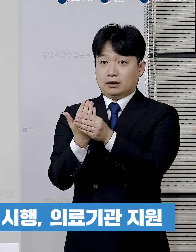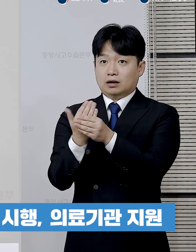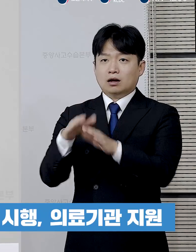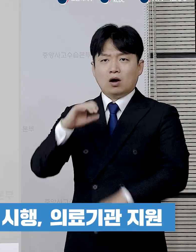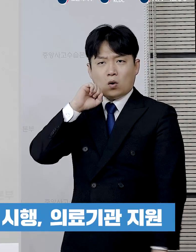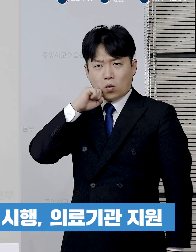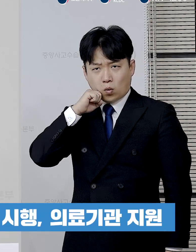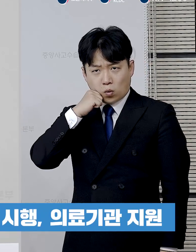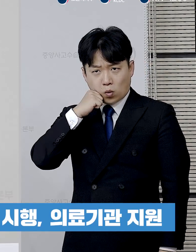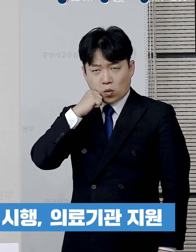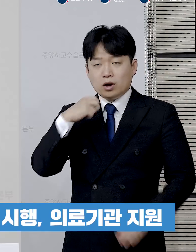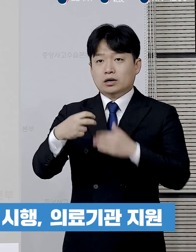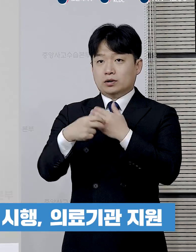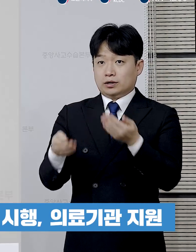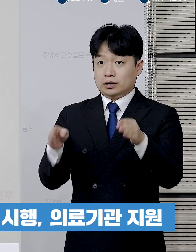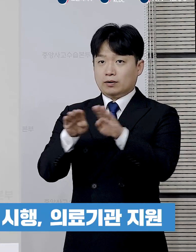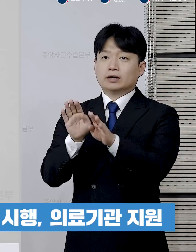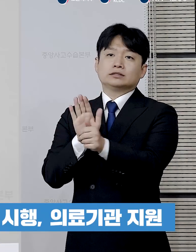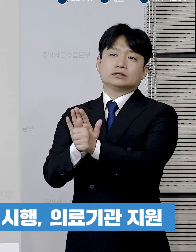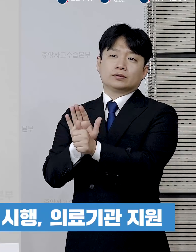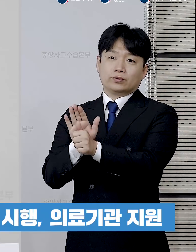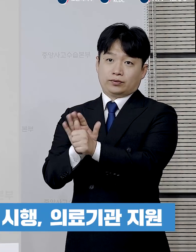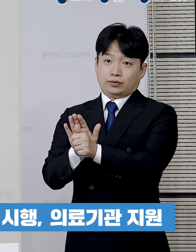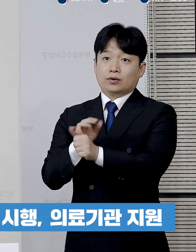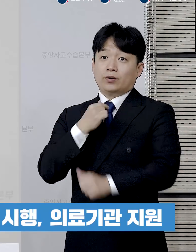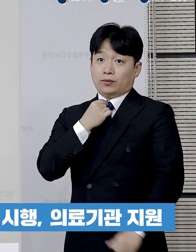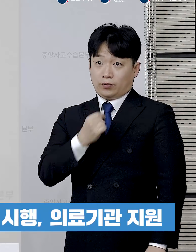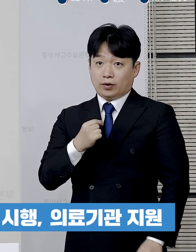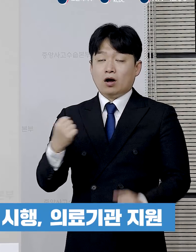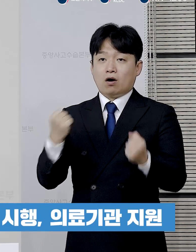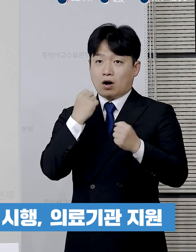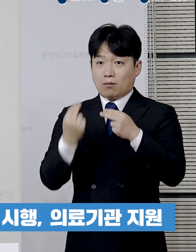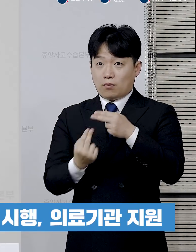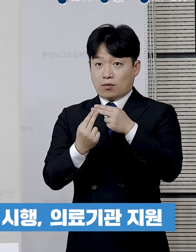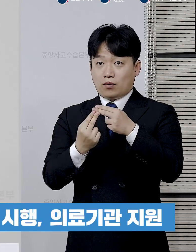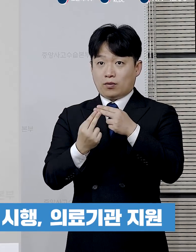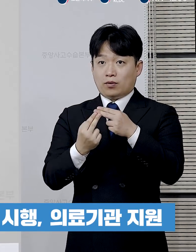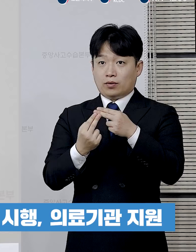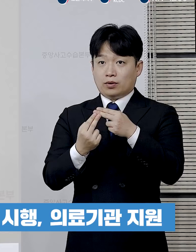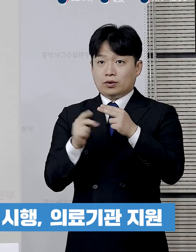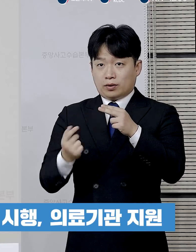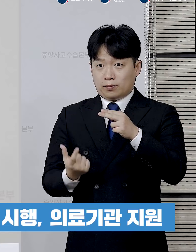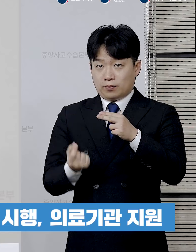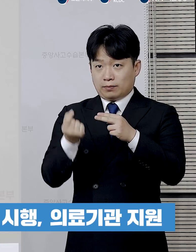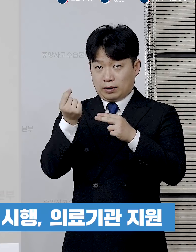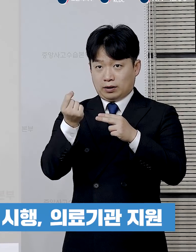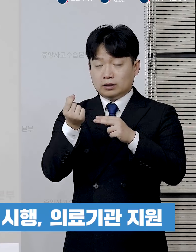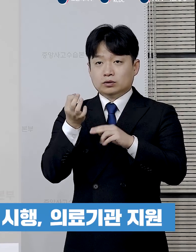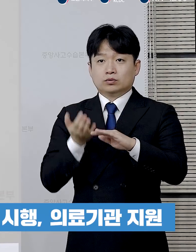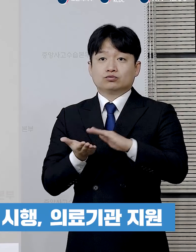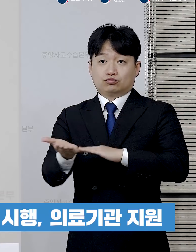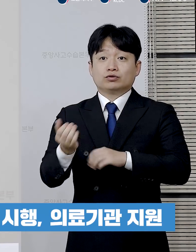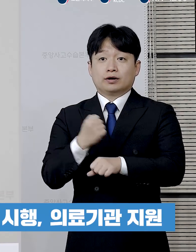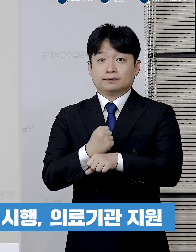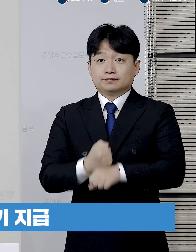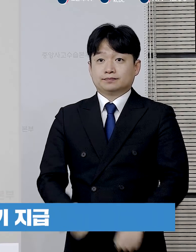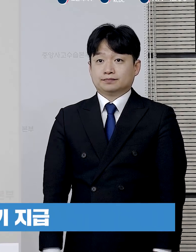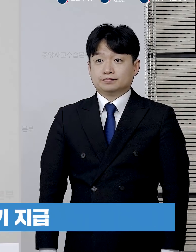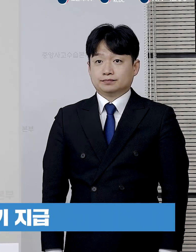따라 어려움을 겪고 있는 의료기관을 지원하기 위해 건강보험 급여비 조기 지급 특례를 시행하고자